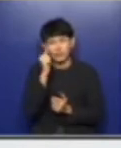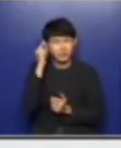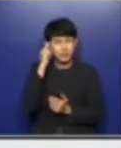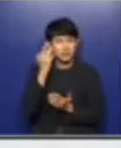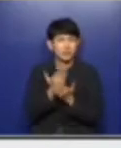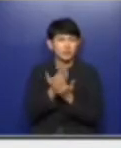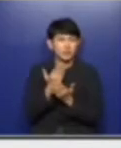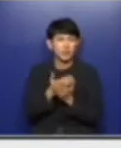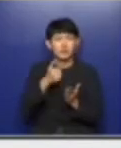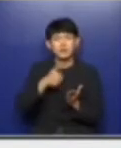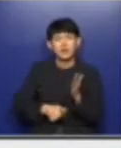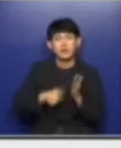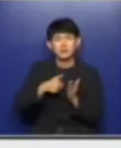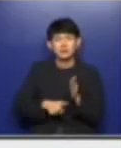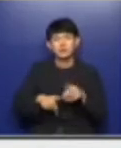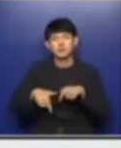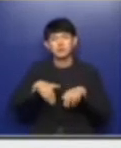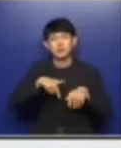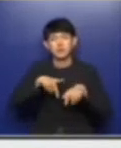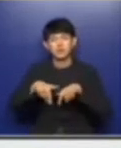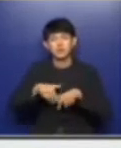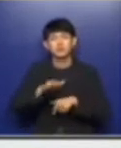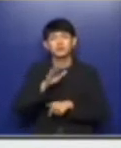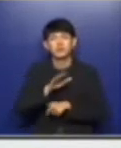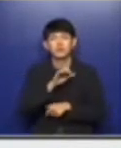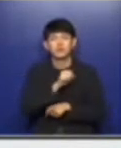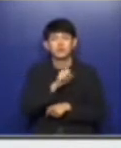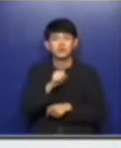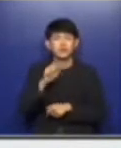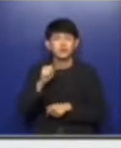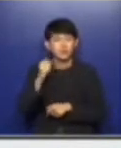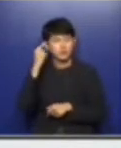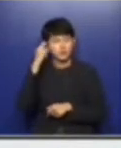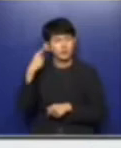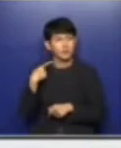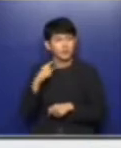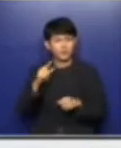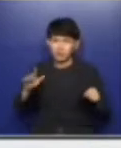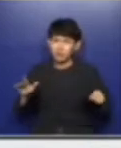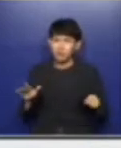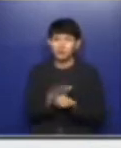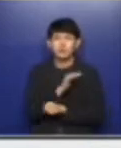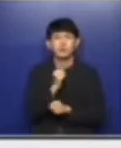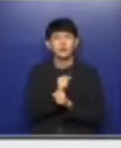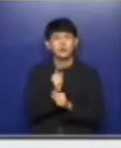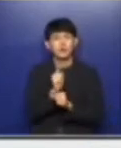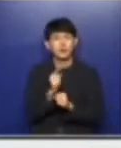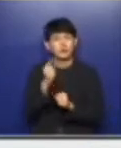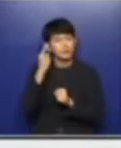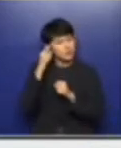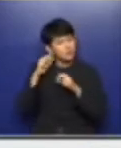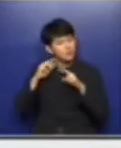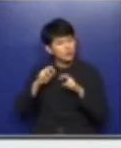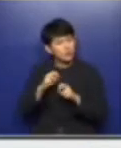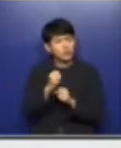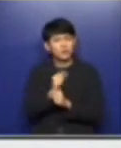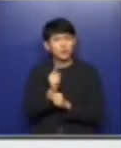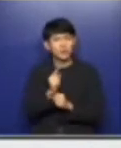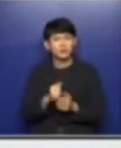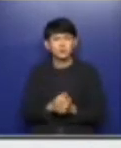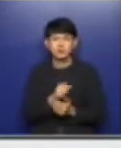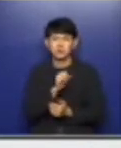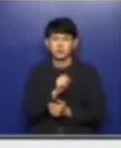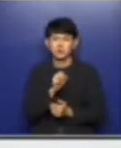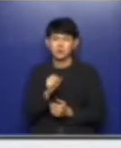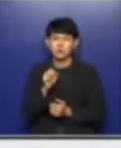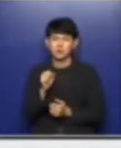ษีของประชาชนของสสนี่ให้เกิดประโยชน์สูงสุดนะครับผมก็ไปวิเคราะห์นะครับว่าสสนี่ใน